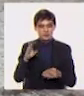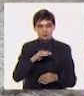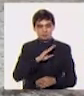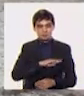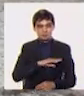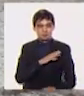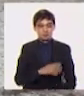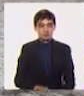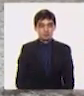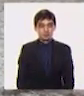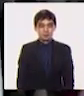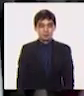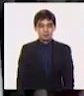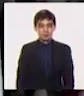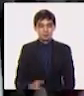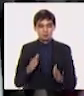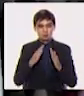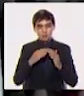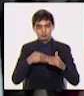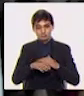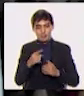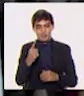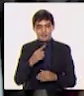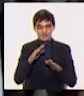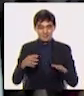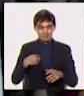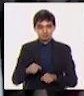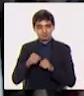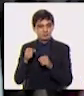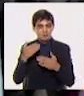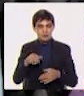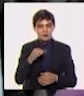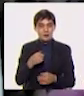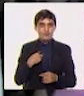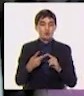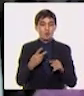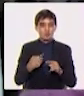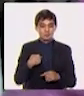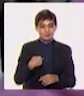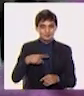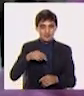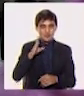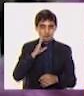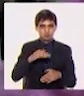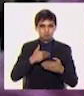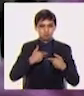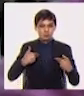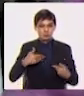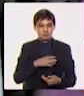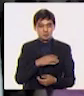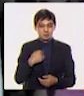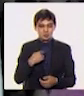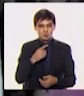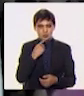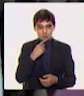дейді. Үйден шықтық, бірінші балаларды апардық, екінші біз шыққанда мынандай су.